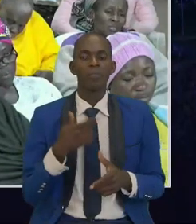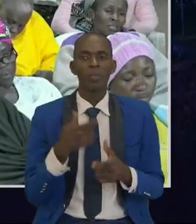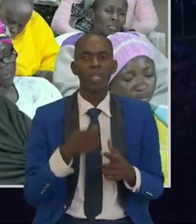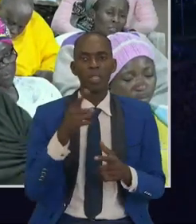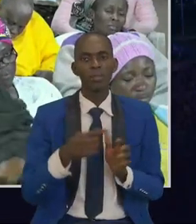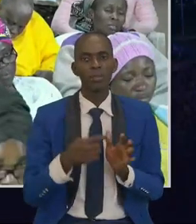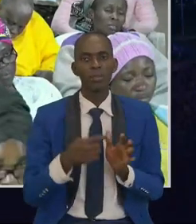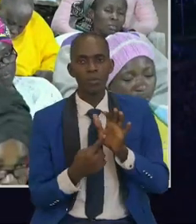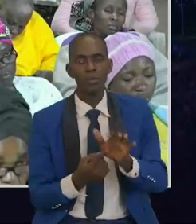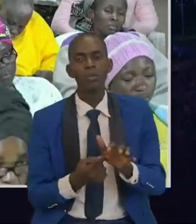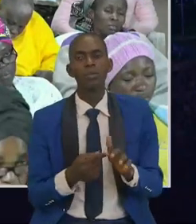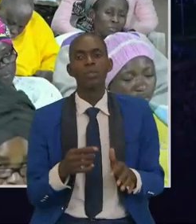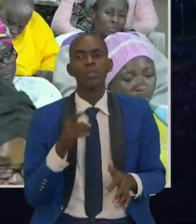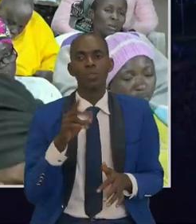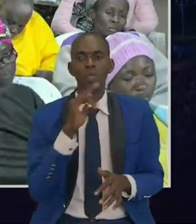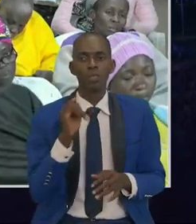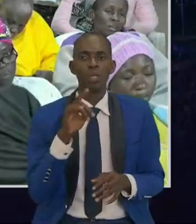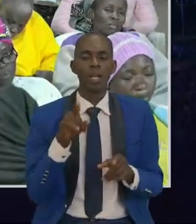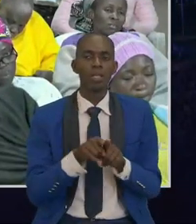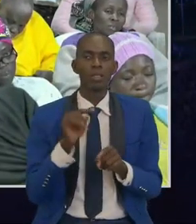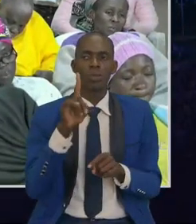maintenant. Et puis,